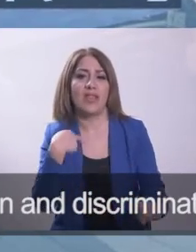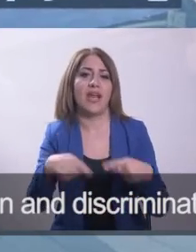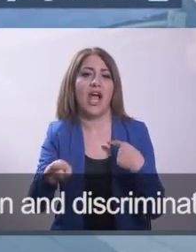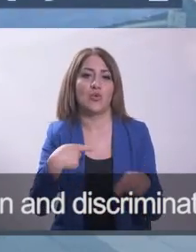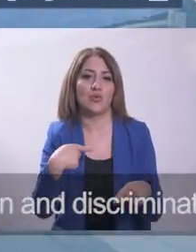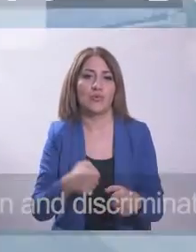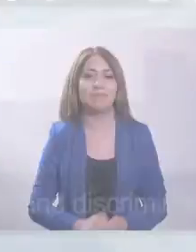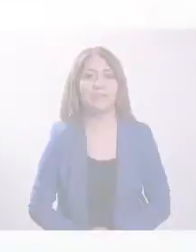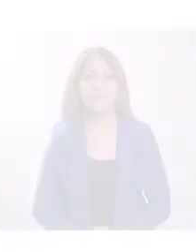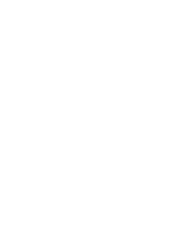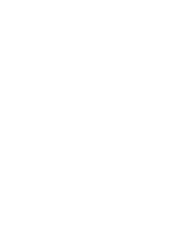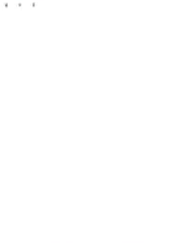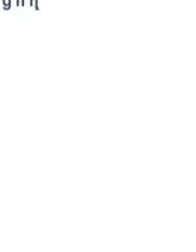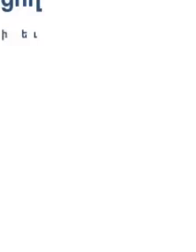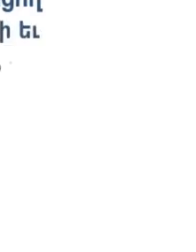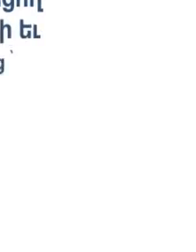խթրականությունը։